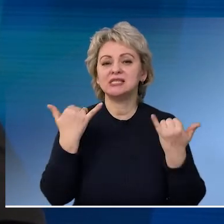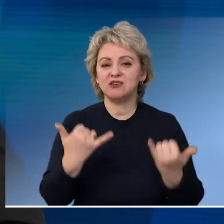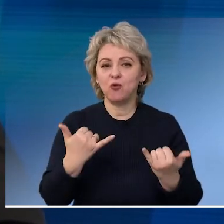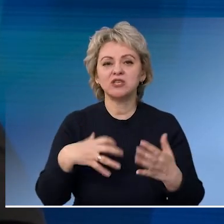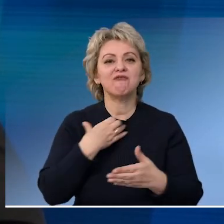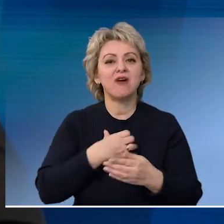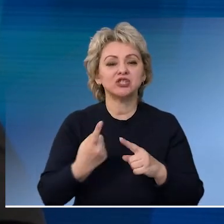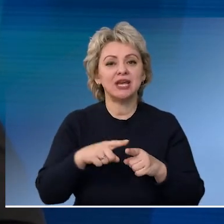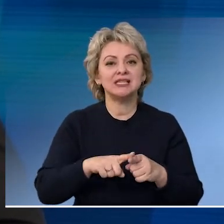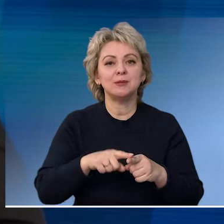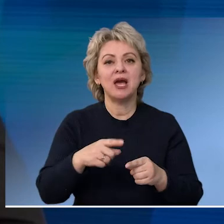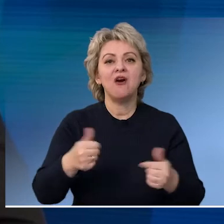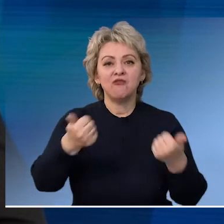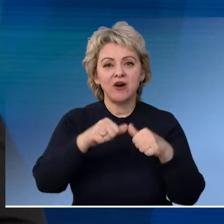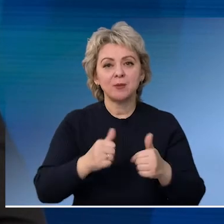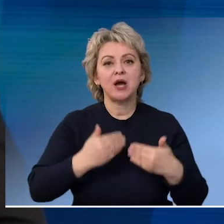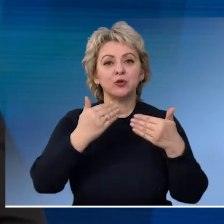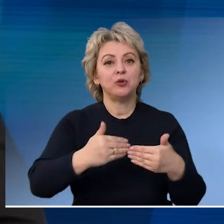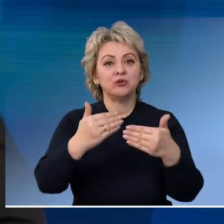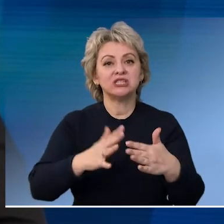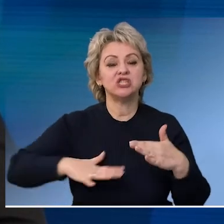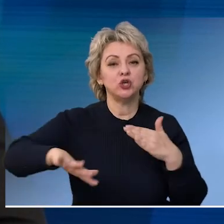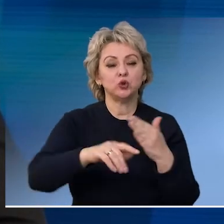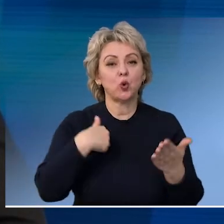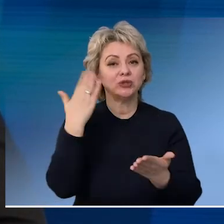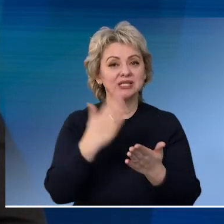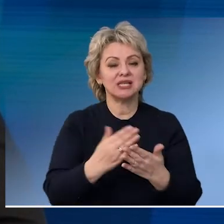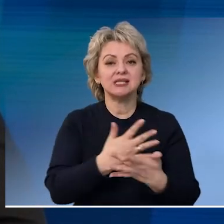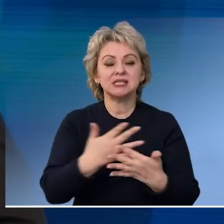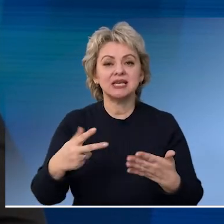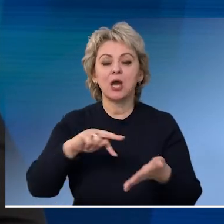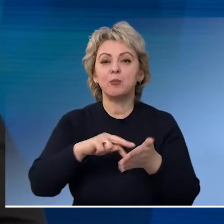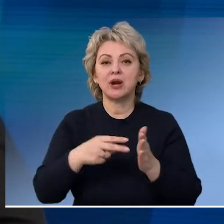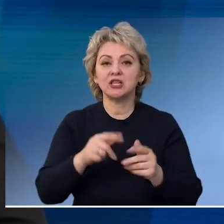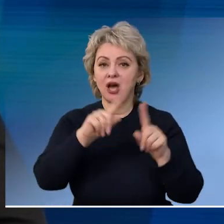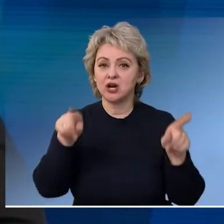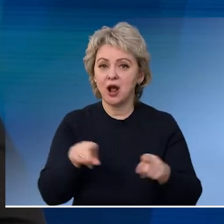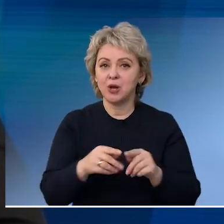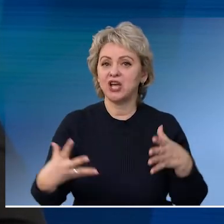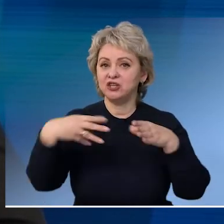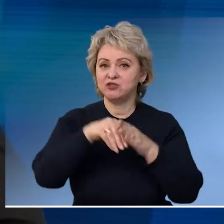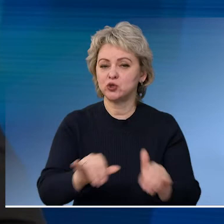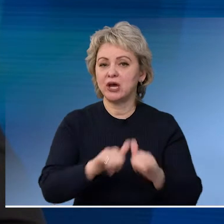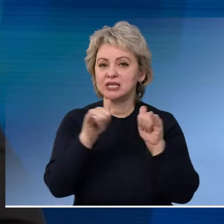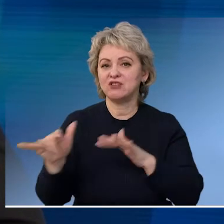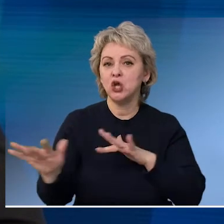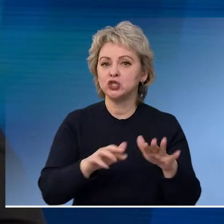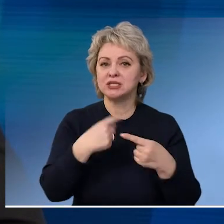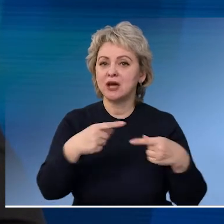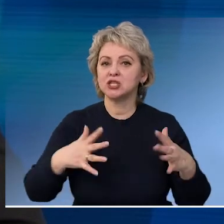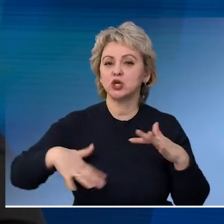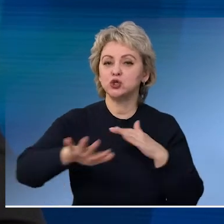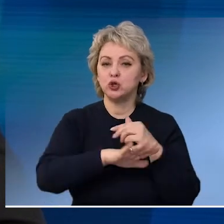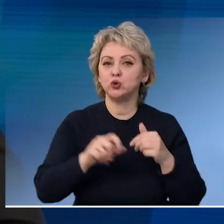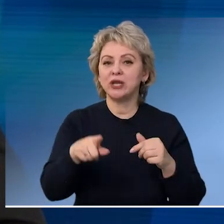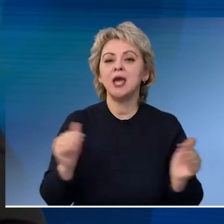и сегодня важно этим форматом идти в территории. У нас есть сегодня несколько проектов в рамках инвестиционного развития деятельности